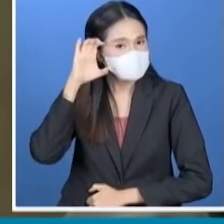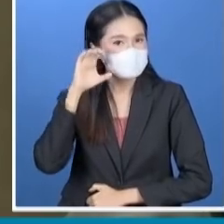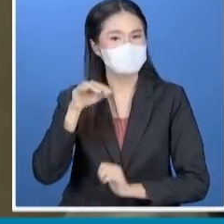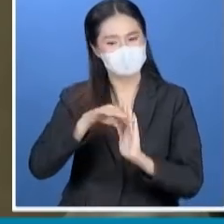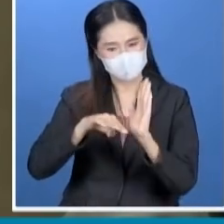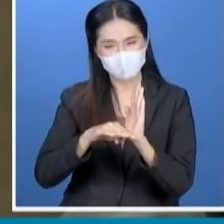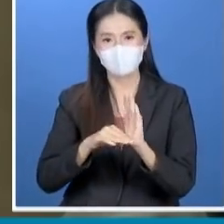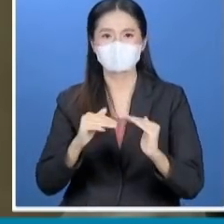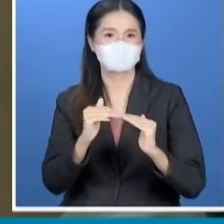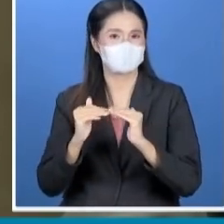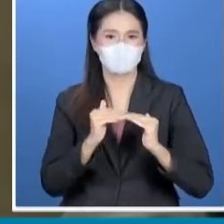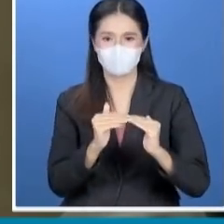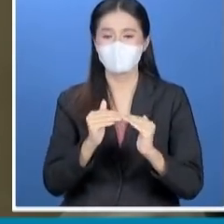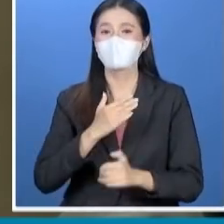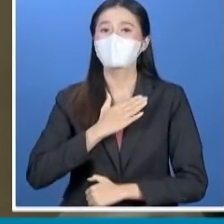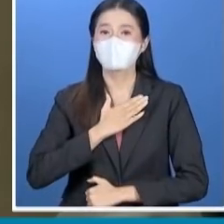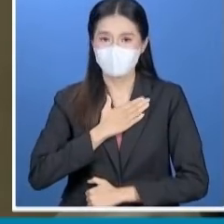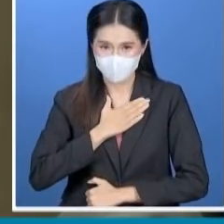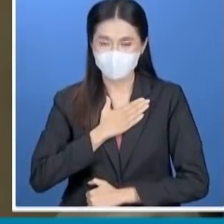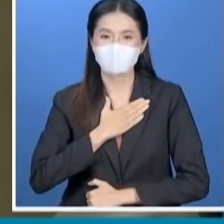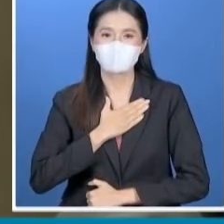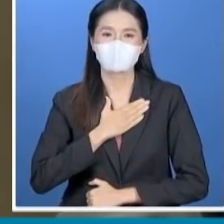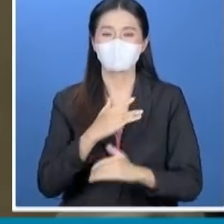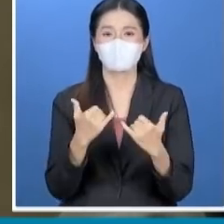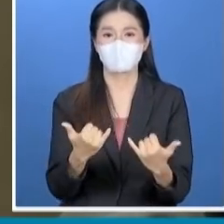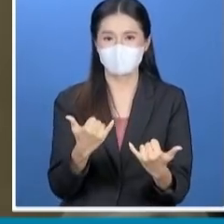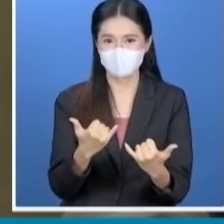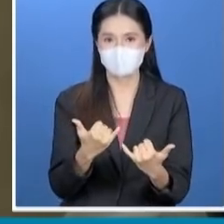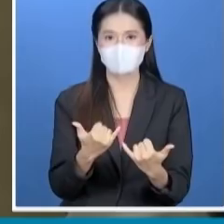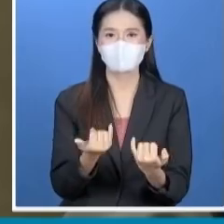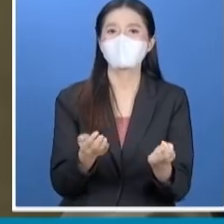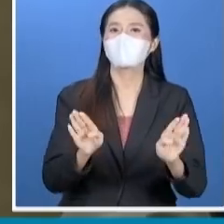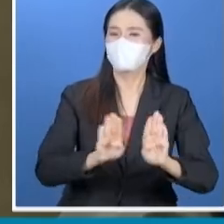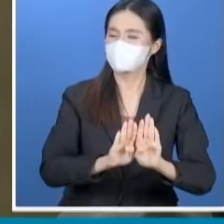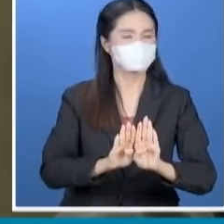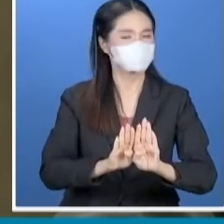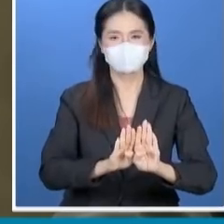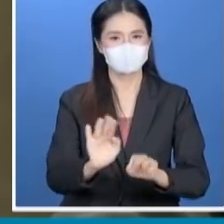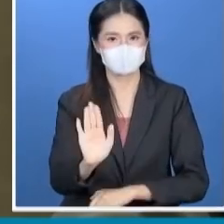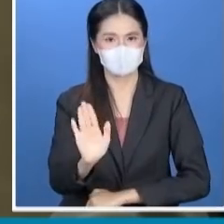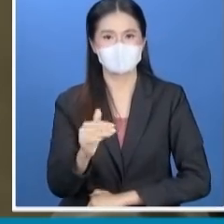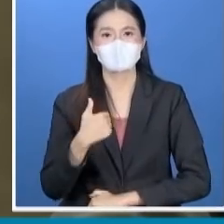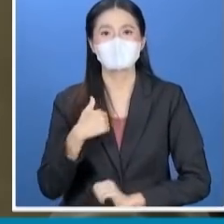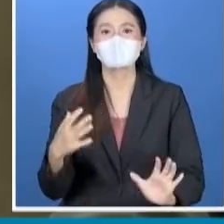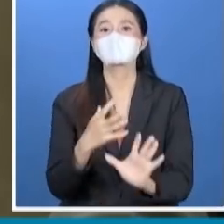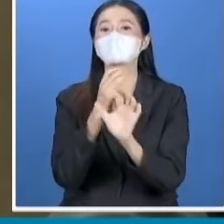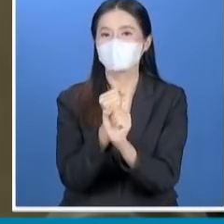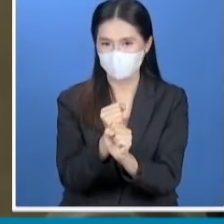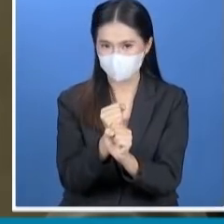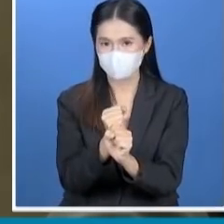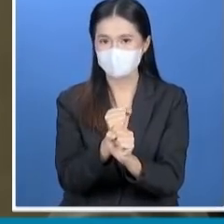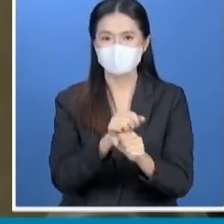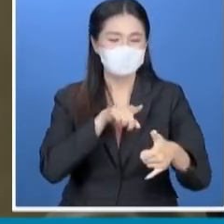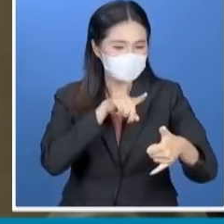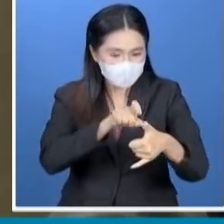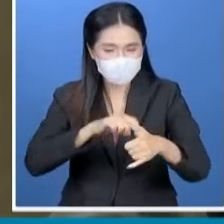นะครับเพราะอย่างที่บอกว่าวันนี้ไม่ได้เป็นการปิดคดีนะครับเป็นการสรุปสำนวนการสอบสว